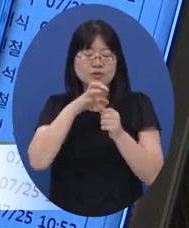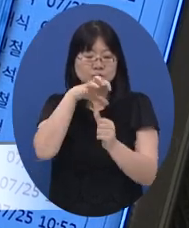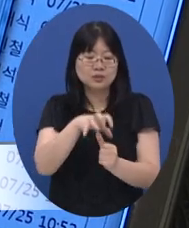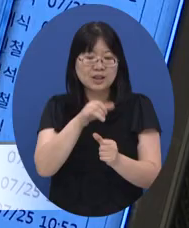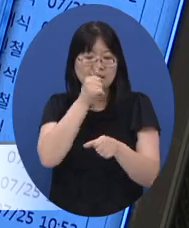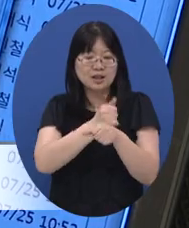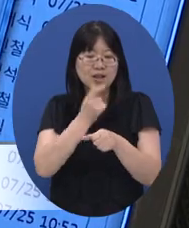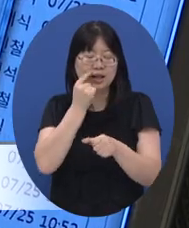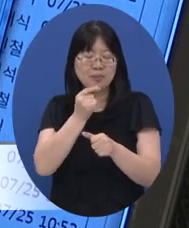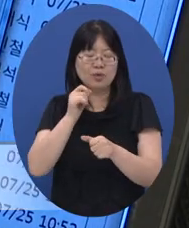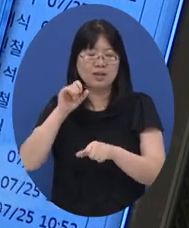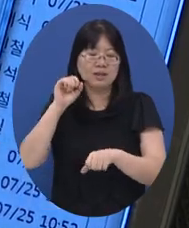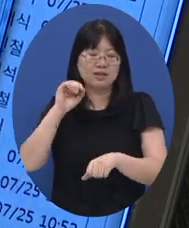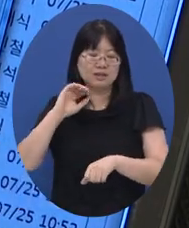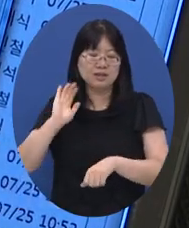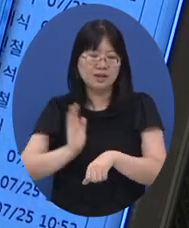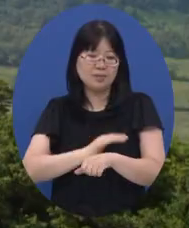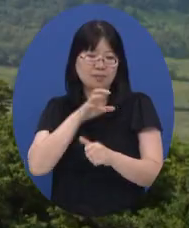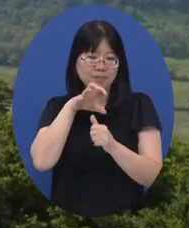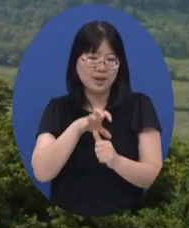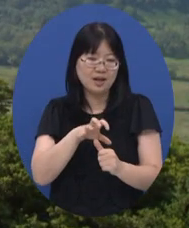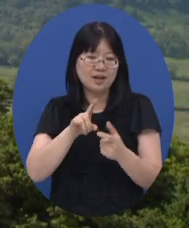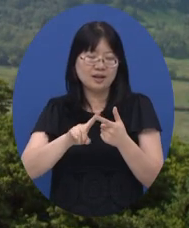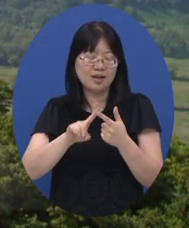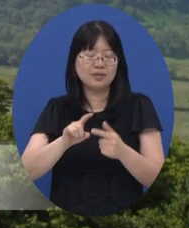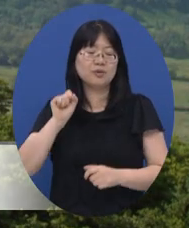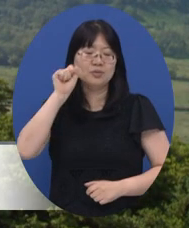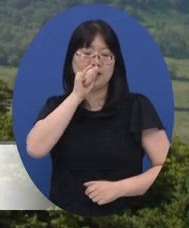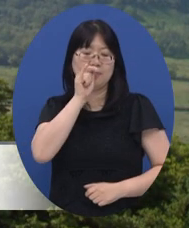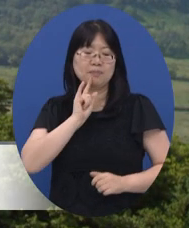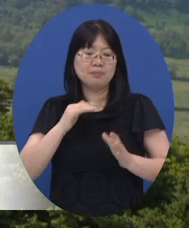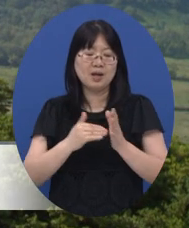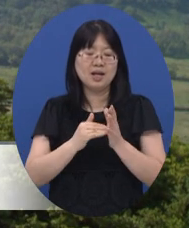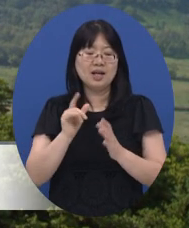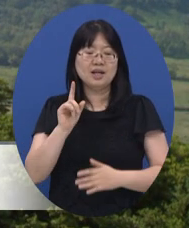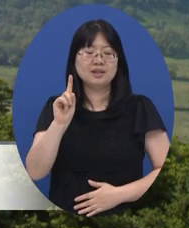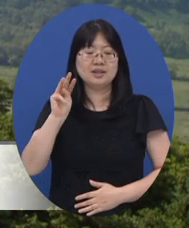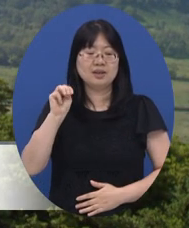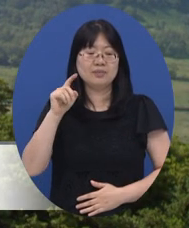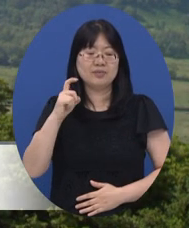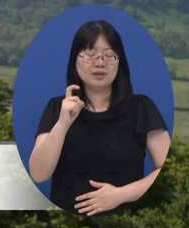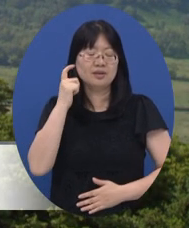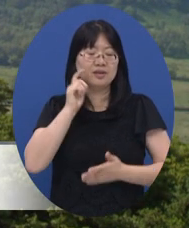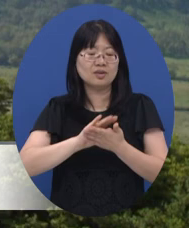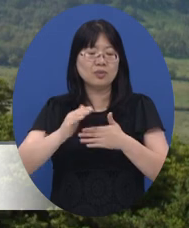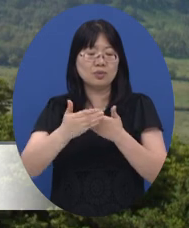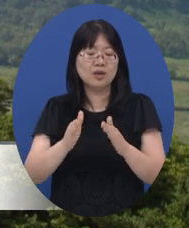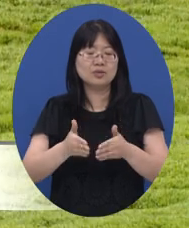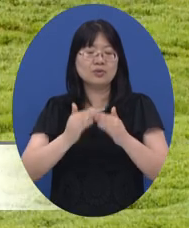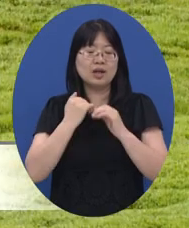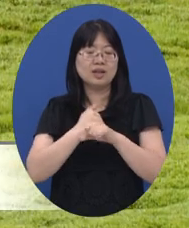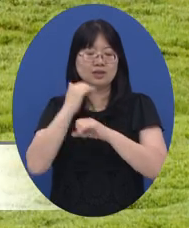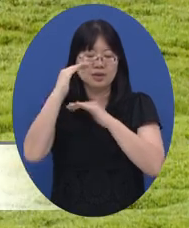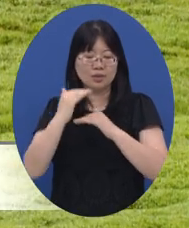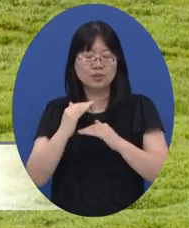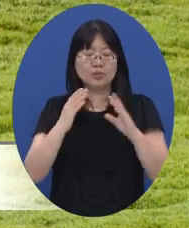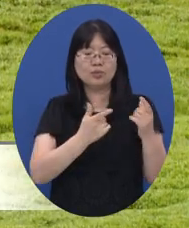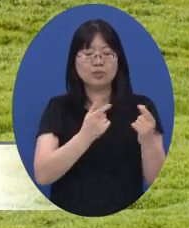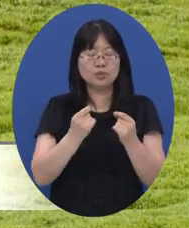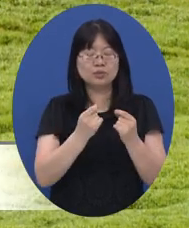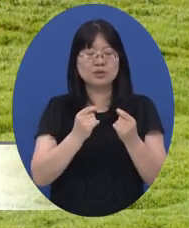포함 될 거란 예고도 있었습니다 또 dmg 를 평화 공간으로 조성한 내용도 공동 발표 물에 들어가 예정